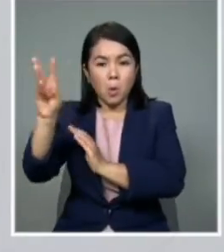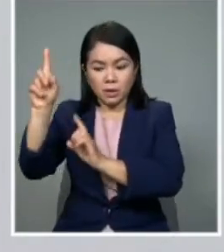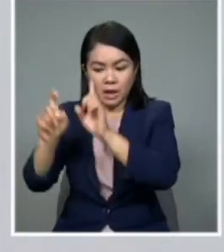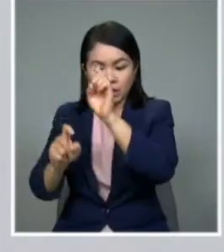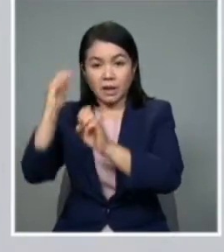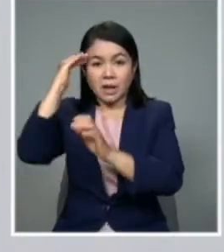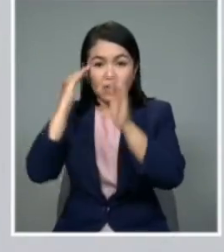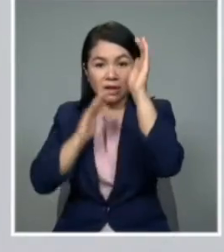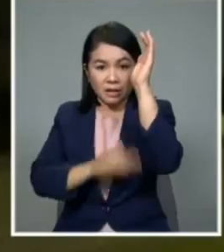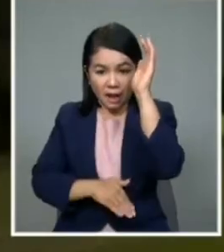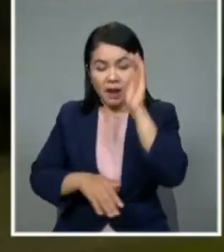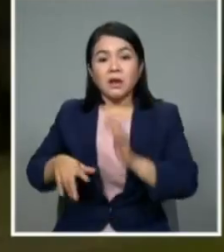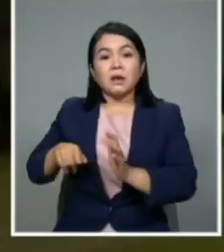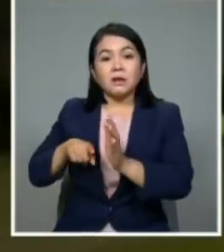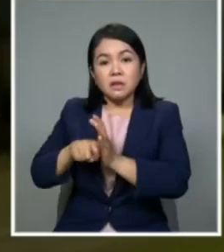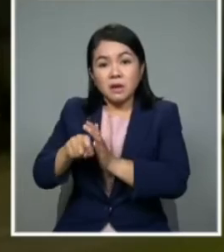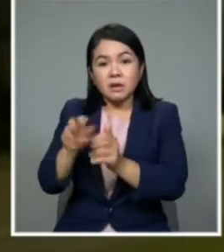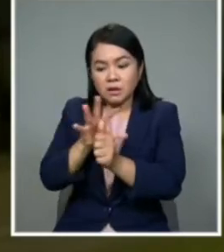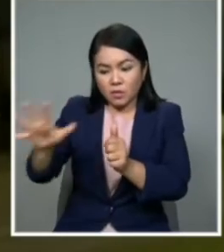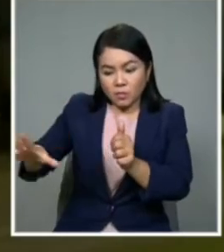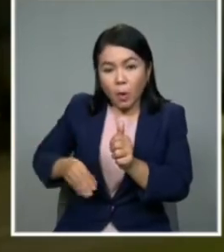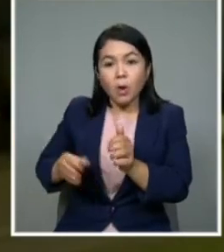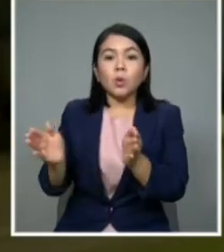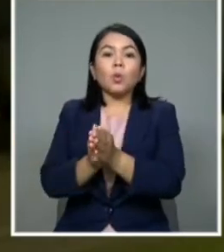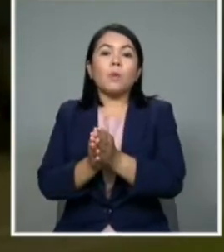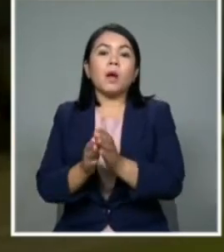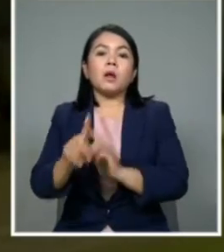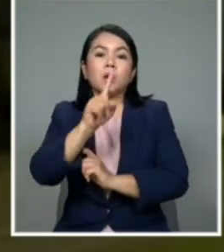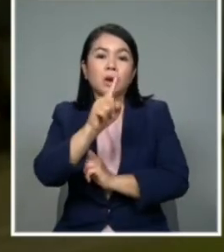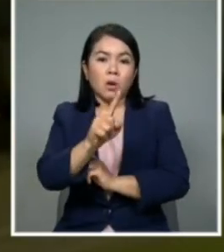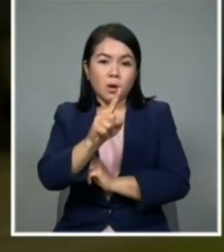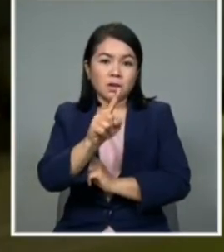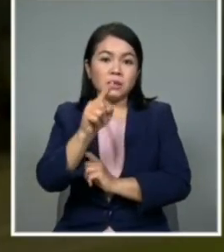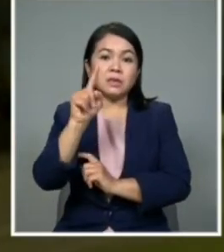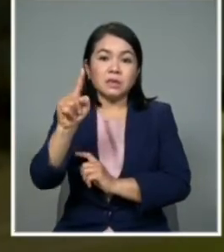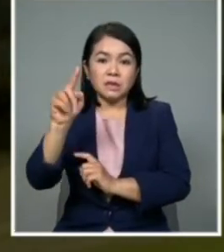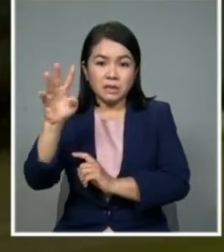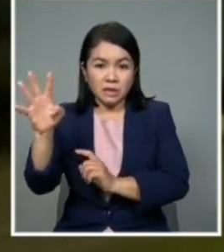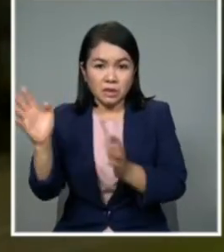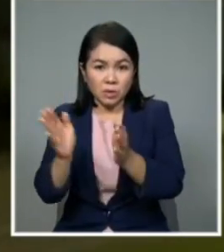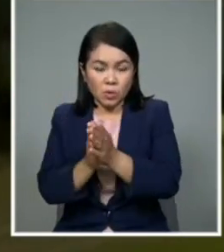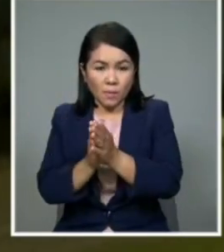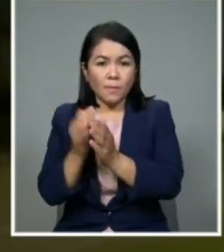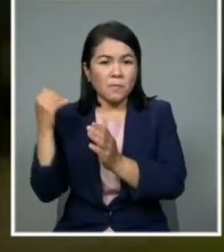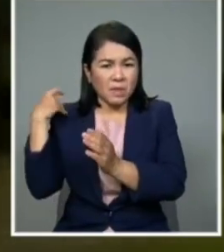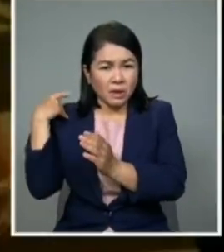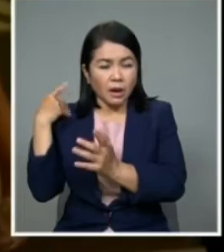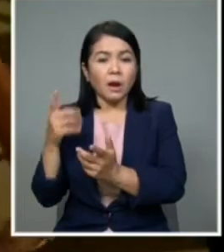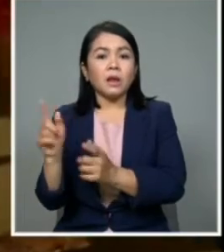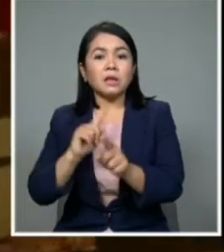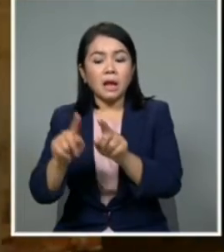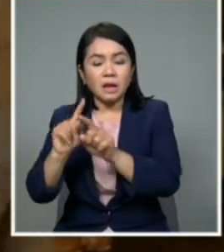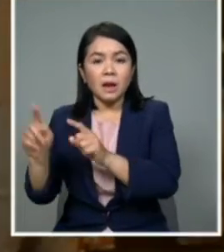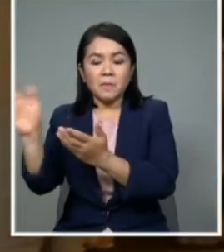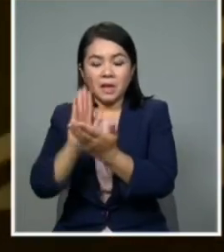คะติดเชื้อเพิ่มขึ้นมาอีก114คนเป็นทั้งหมด7,869 คนกาตาร์เองก็มีผู้